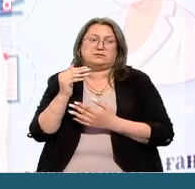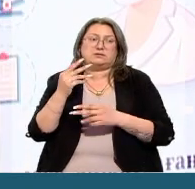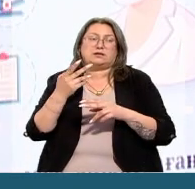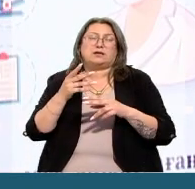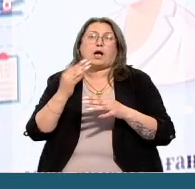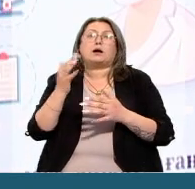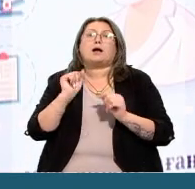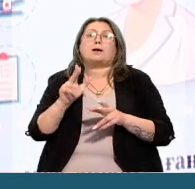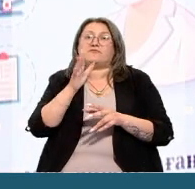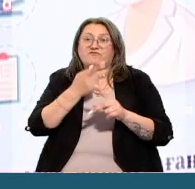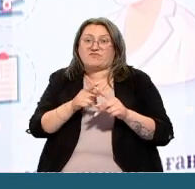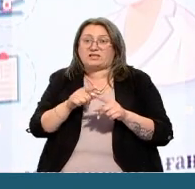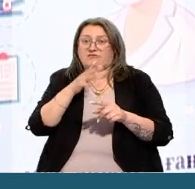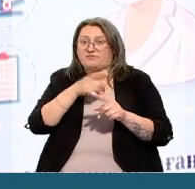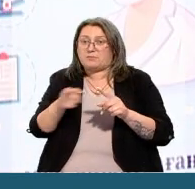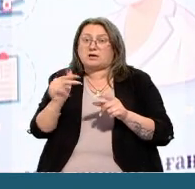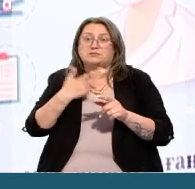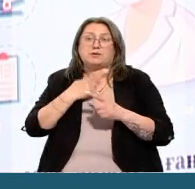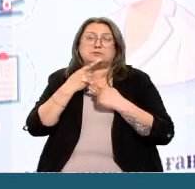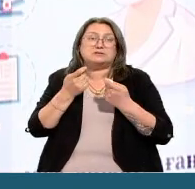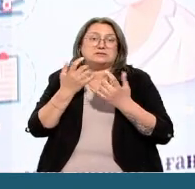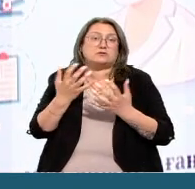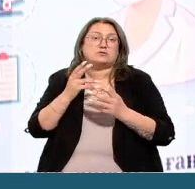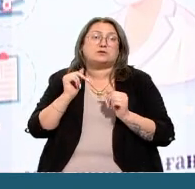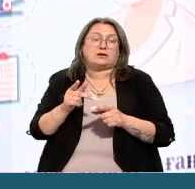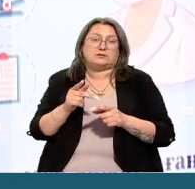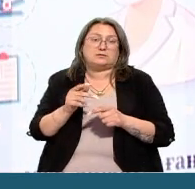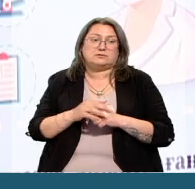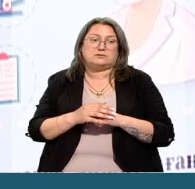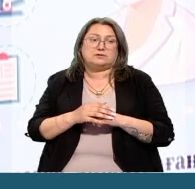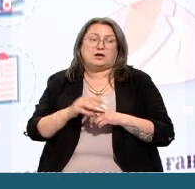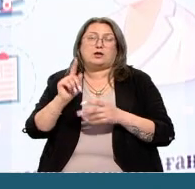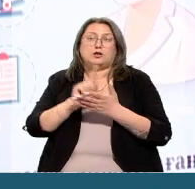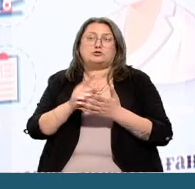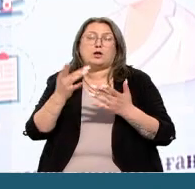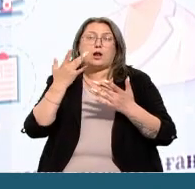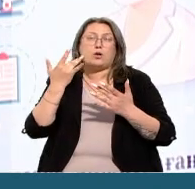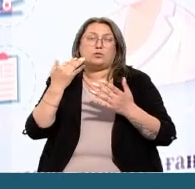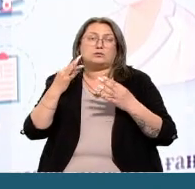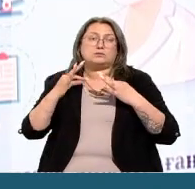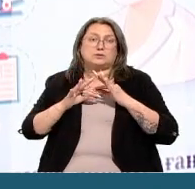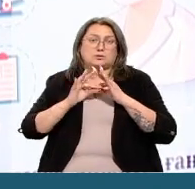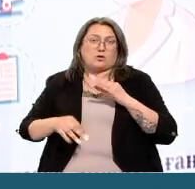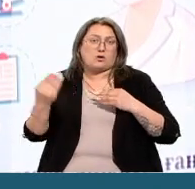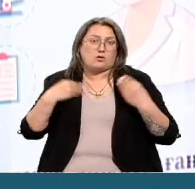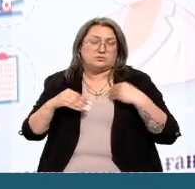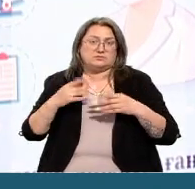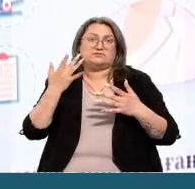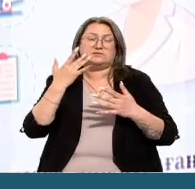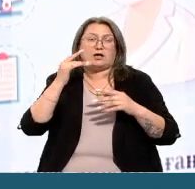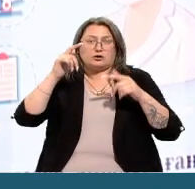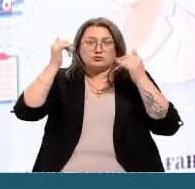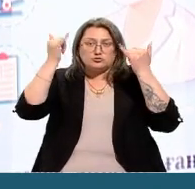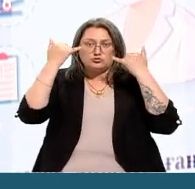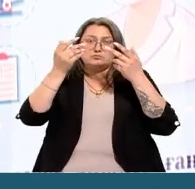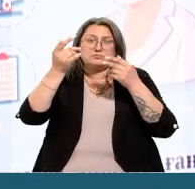период как должны люди себя оберегать. Люди в этот период должны оберегать себя как? Должны ходить в легких одеждах, носить всегда